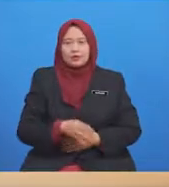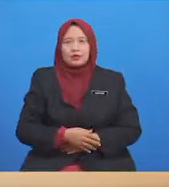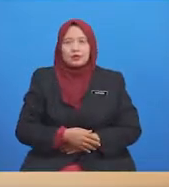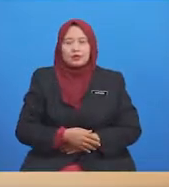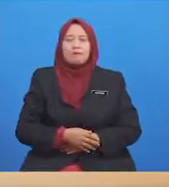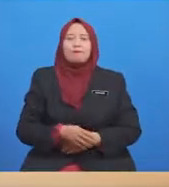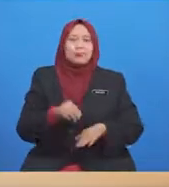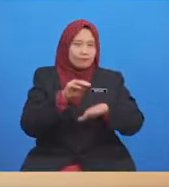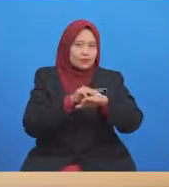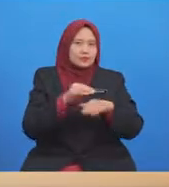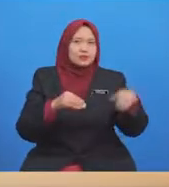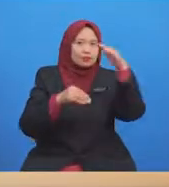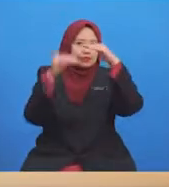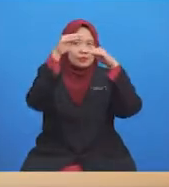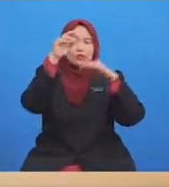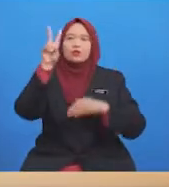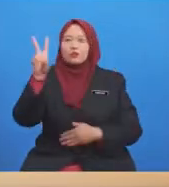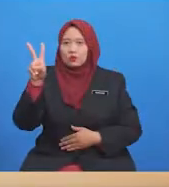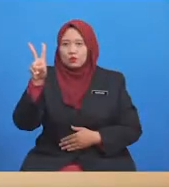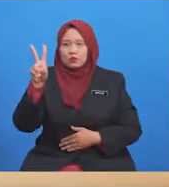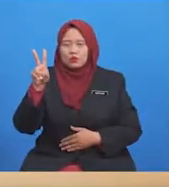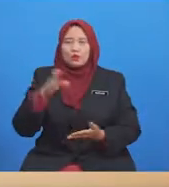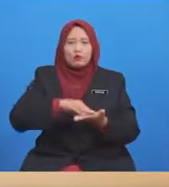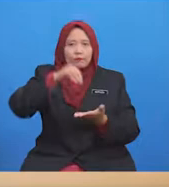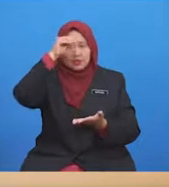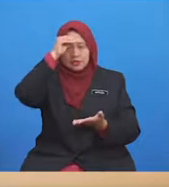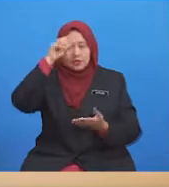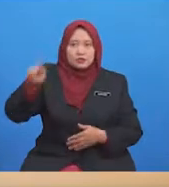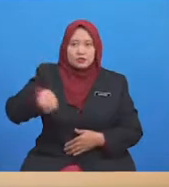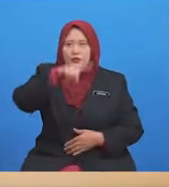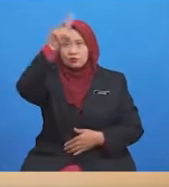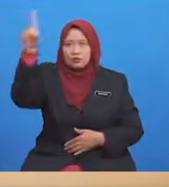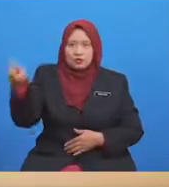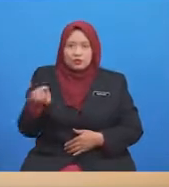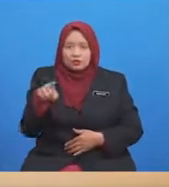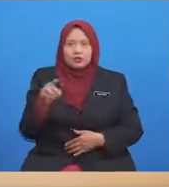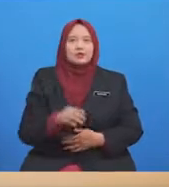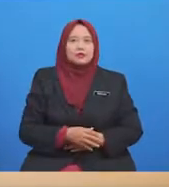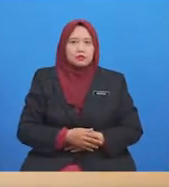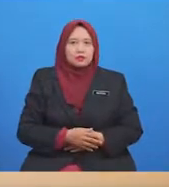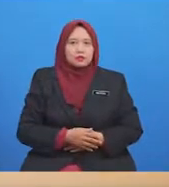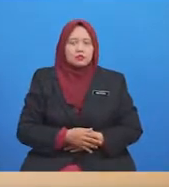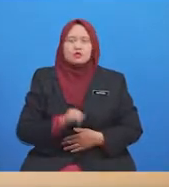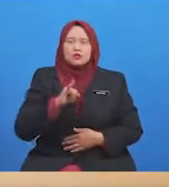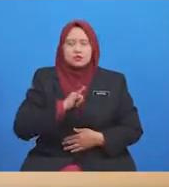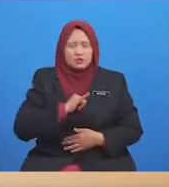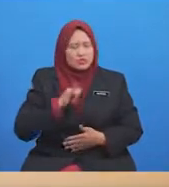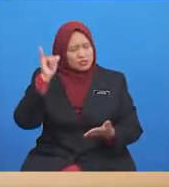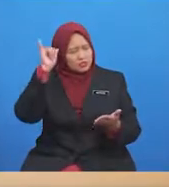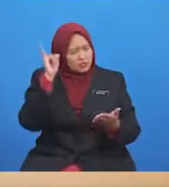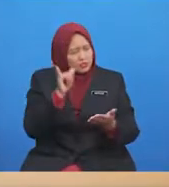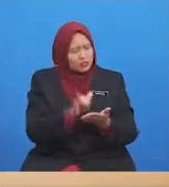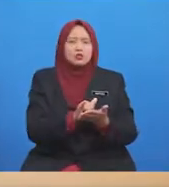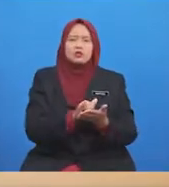anda telah mempelajari tajuk bulatan dalam bab 5. Cikgu yakin anda